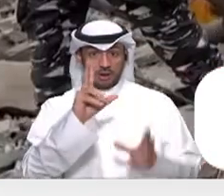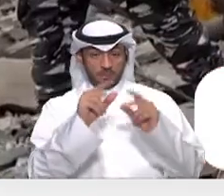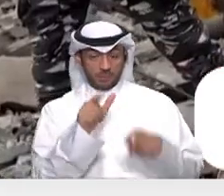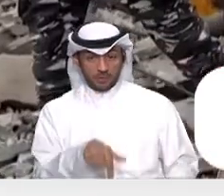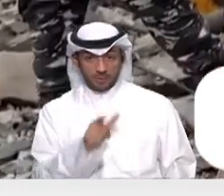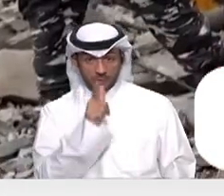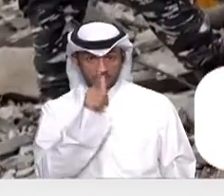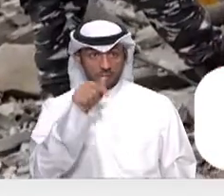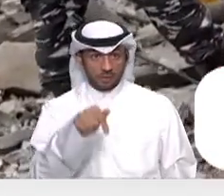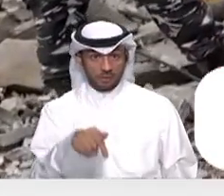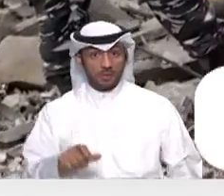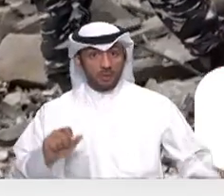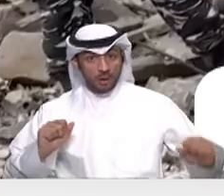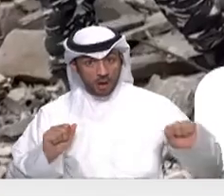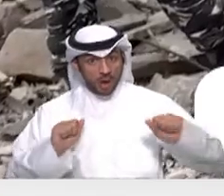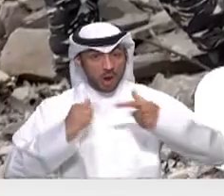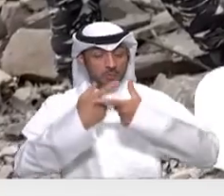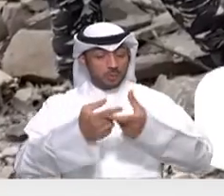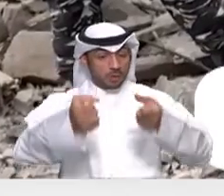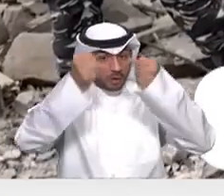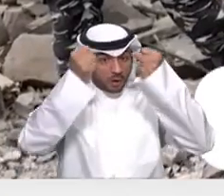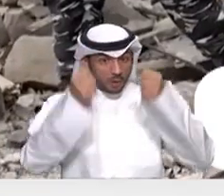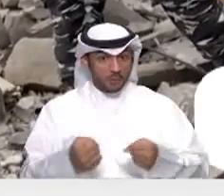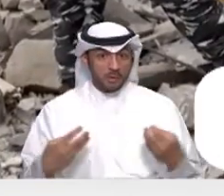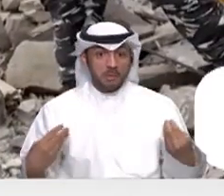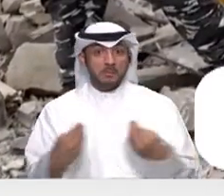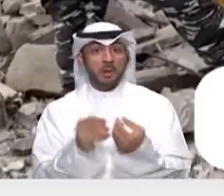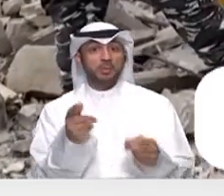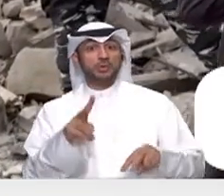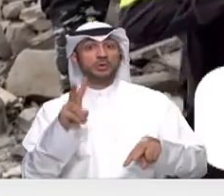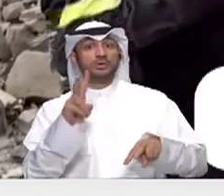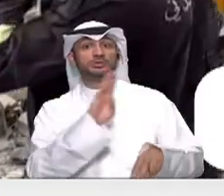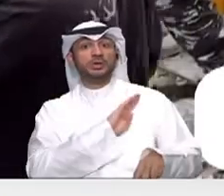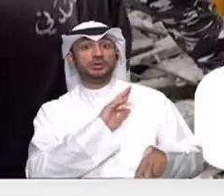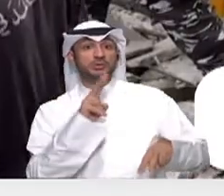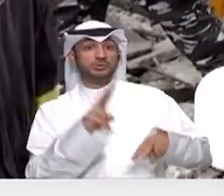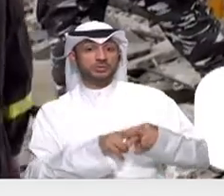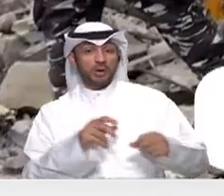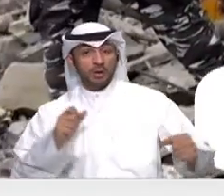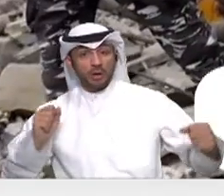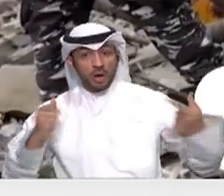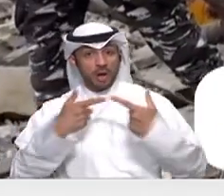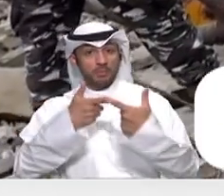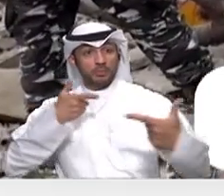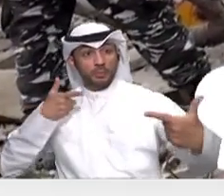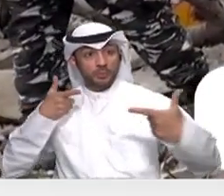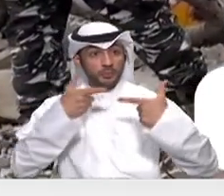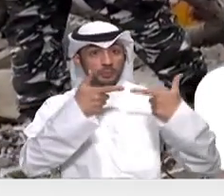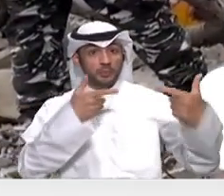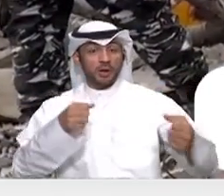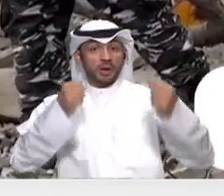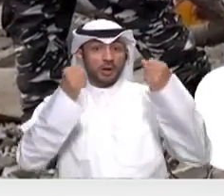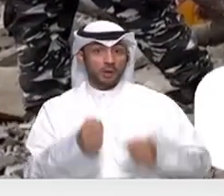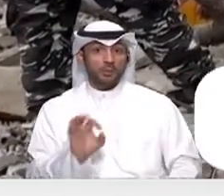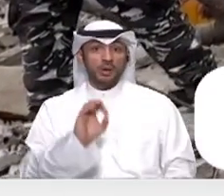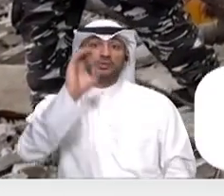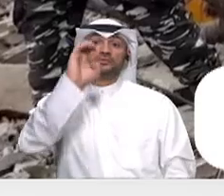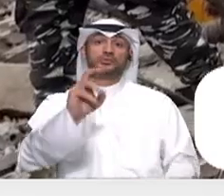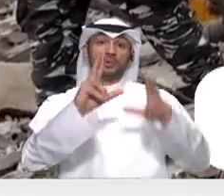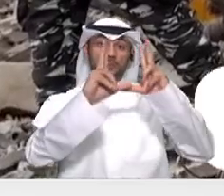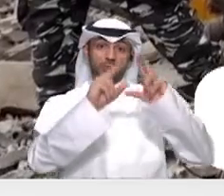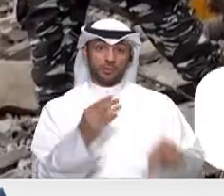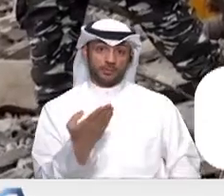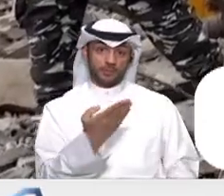اليوم خوضه اشتباكات عنيفة مع قوات الاحتلال الإسرائيلي في بلدة عتا الشعب جنوبي لبنان. من